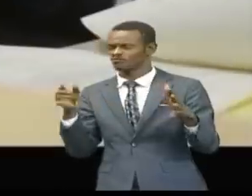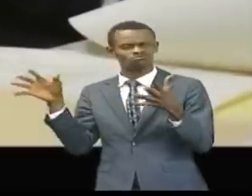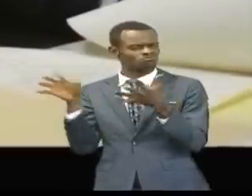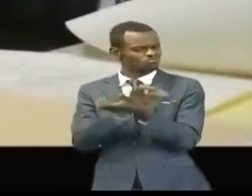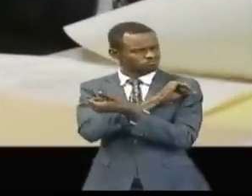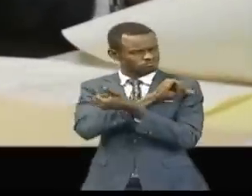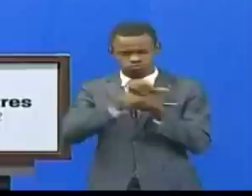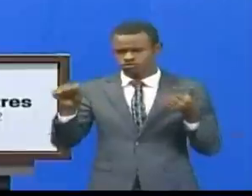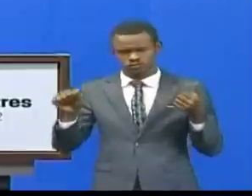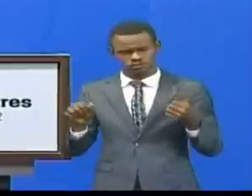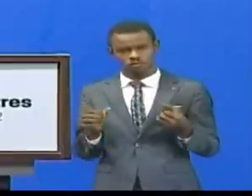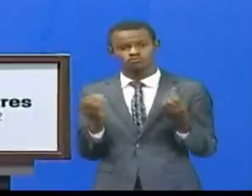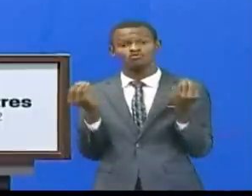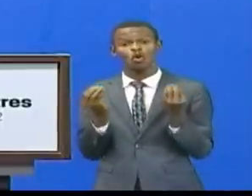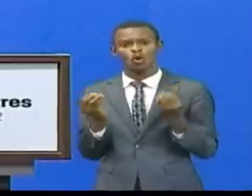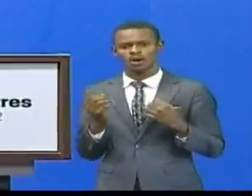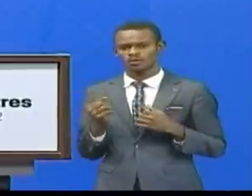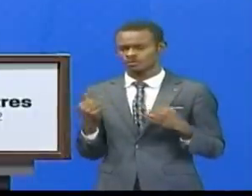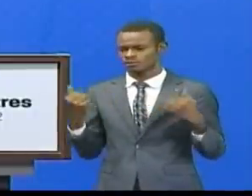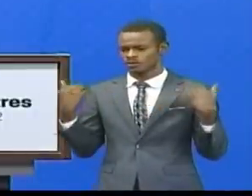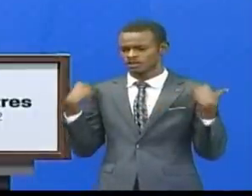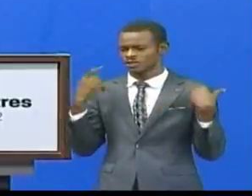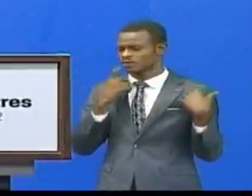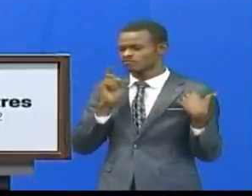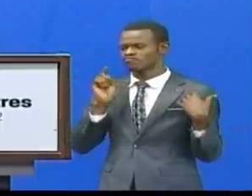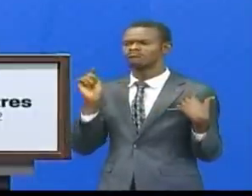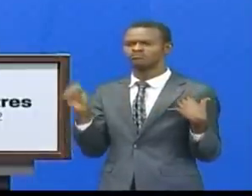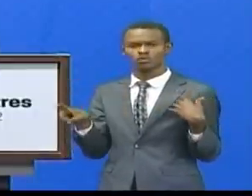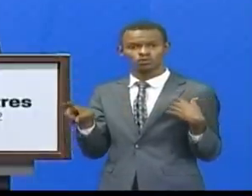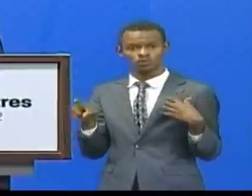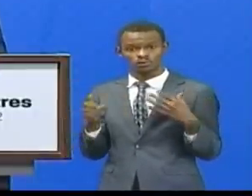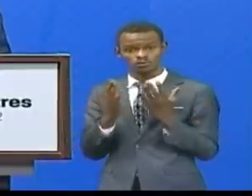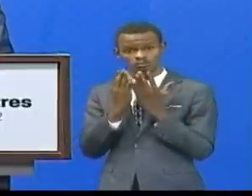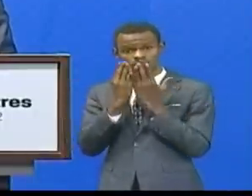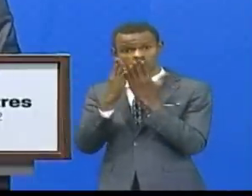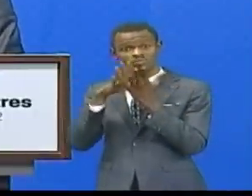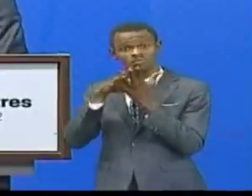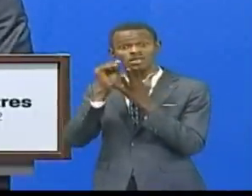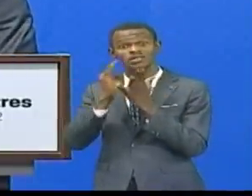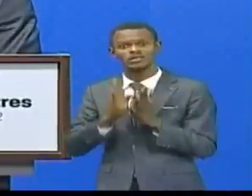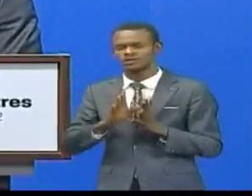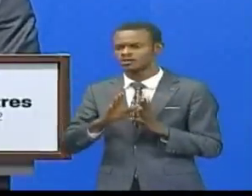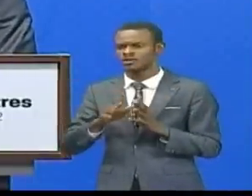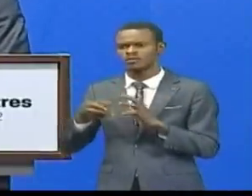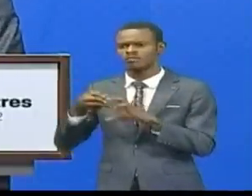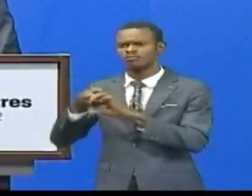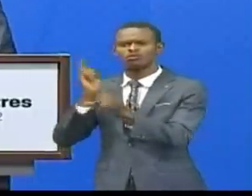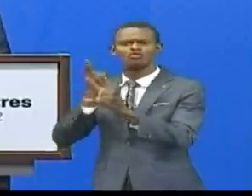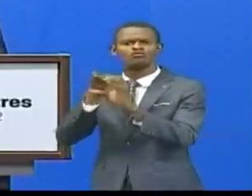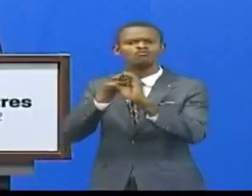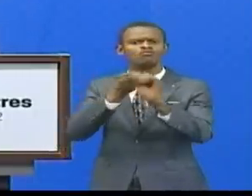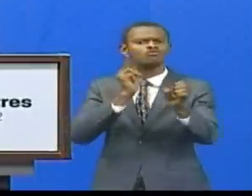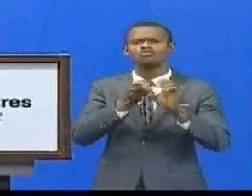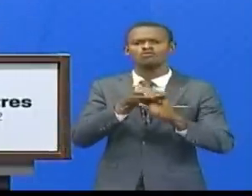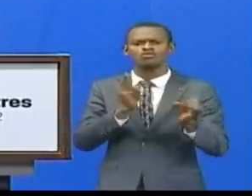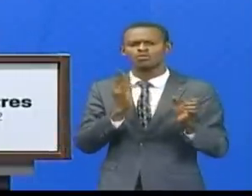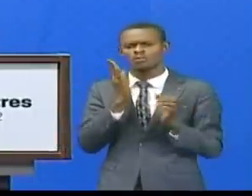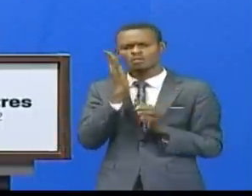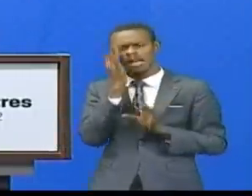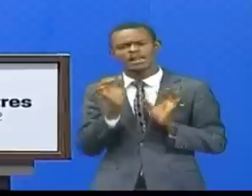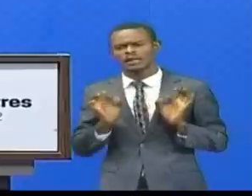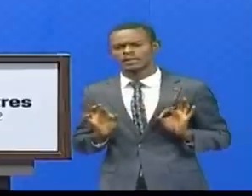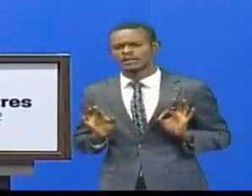home pour besoin de réfection dans le cadre du programme de reconstruction des